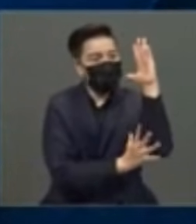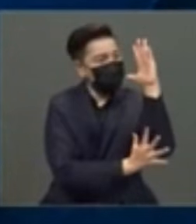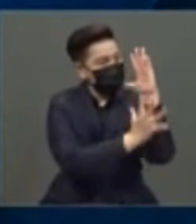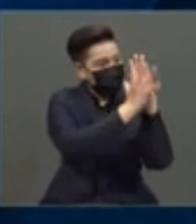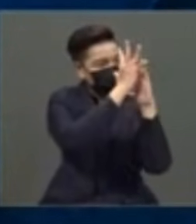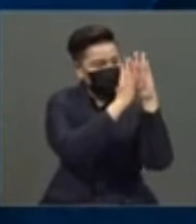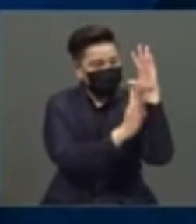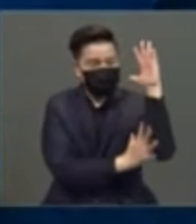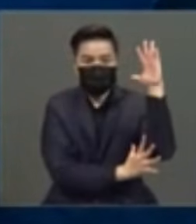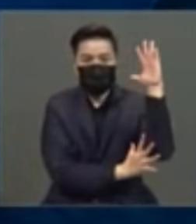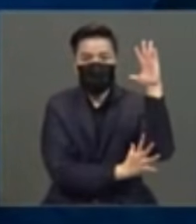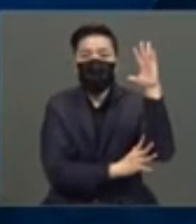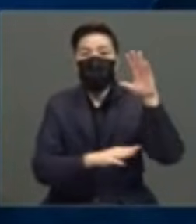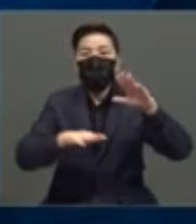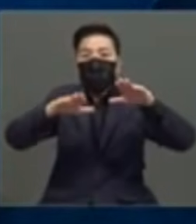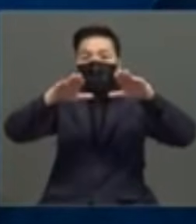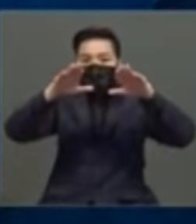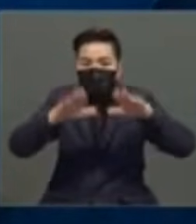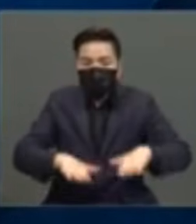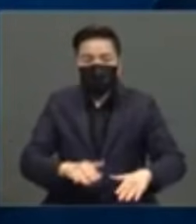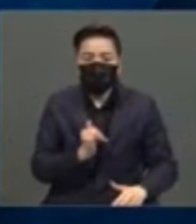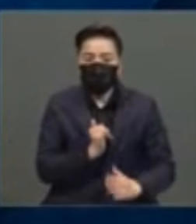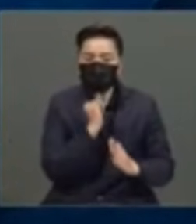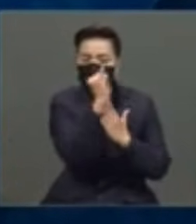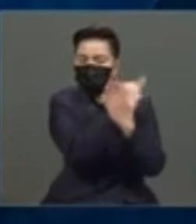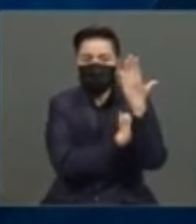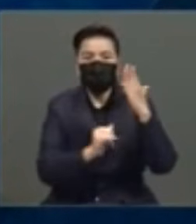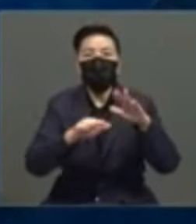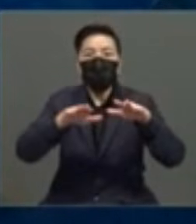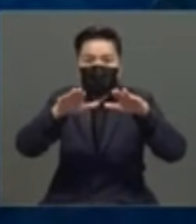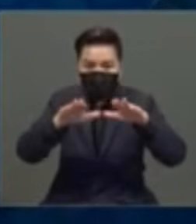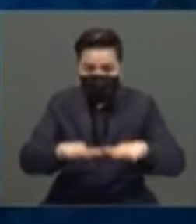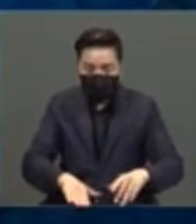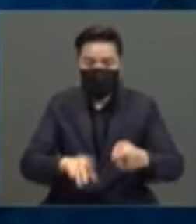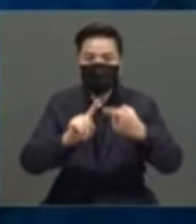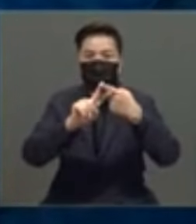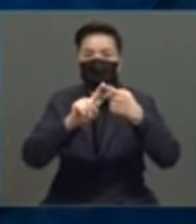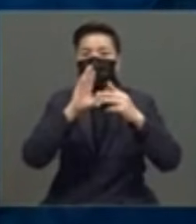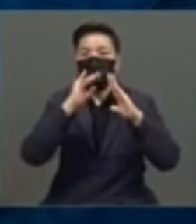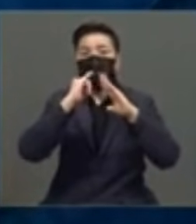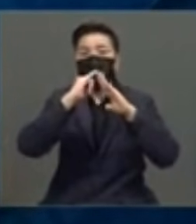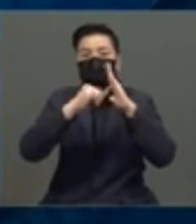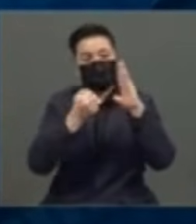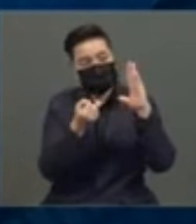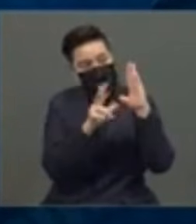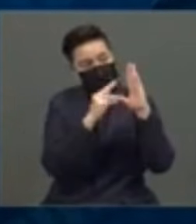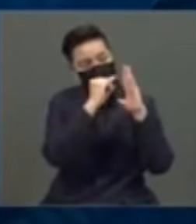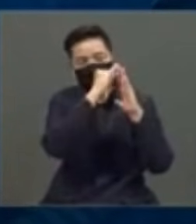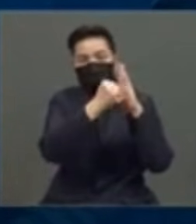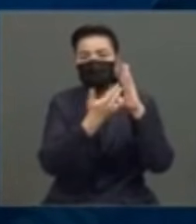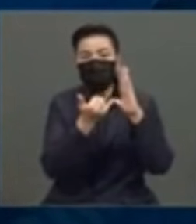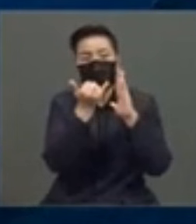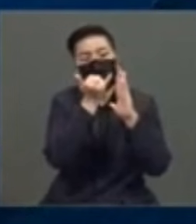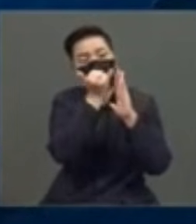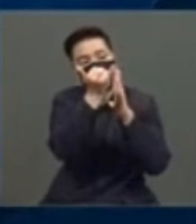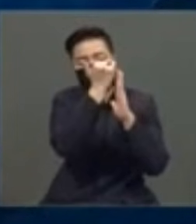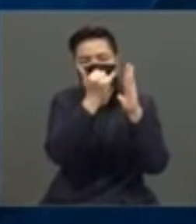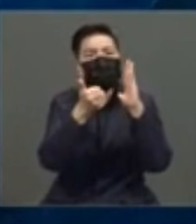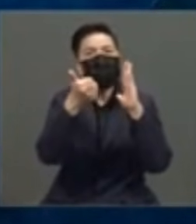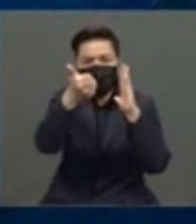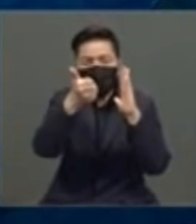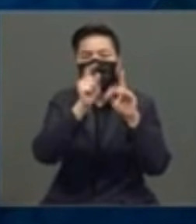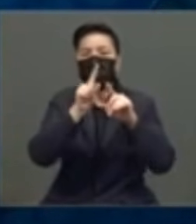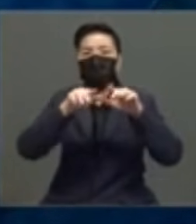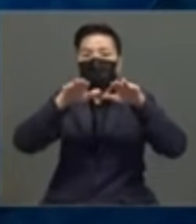ทศเนี่ยให้ลดการเดินทางทั้งหมดแล้วก็ต่างจังหวัดที่ไม่ใช่13จังหวัดนี้เดินทางไปมาหาสู่กันได้